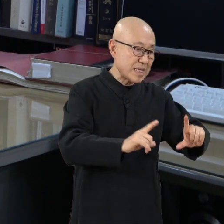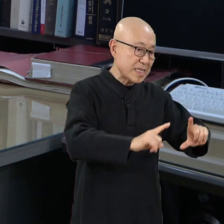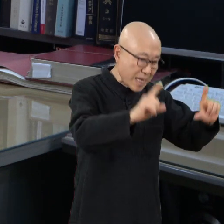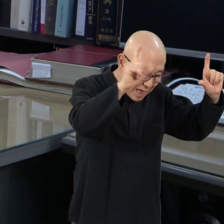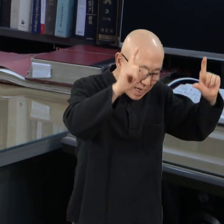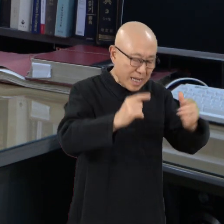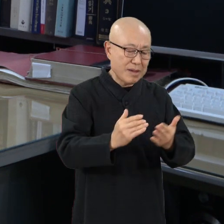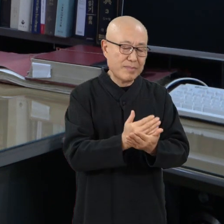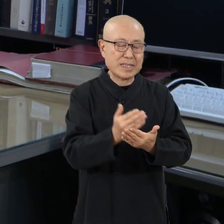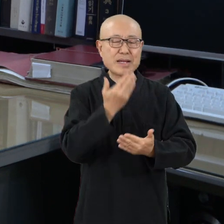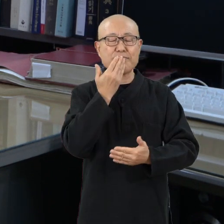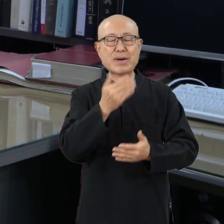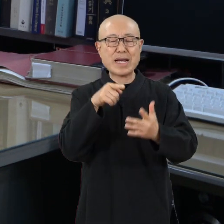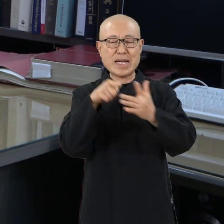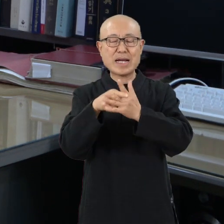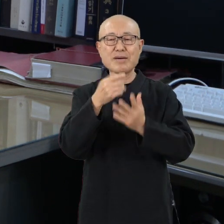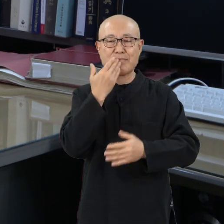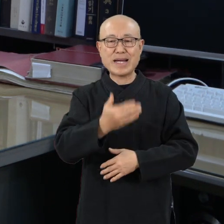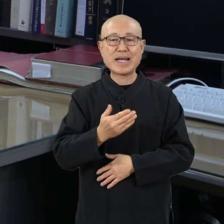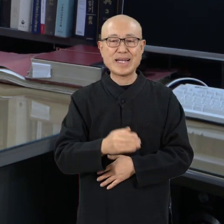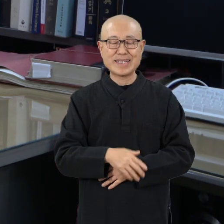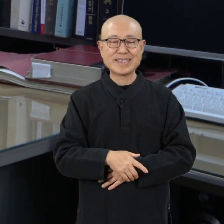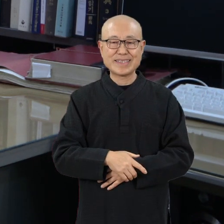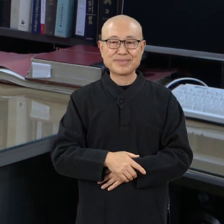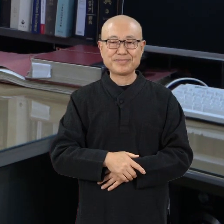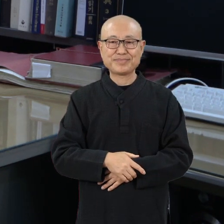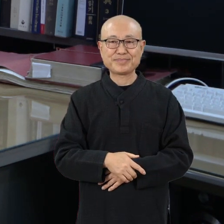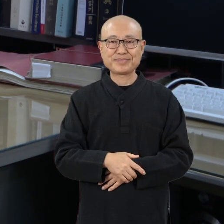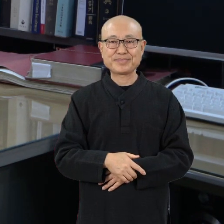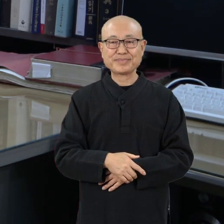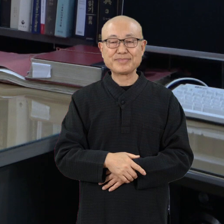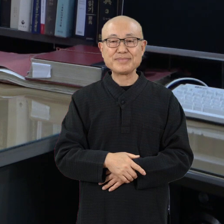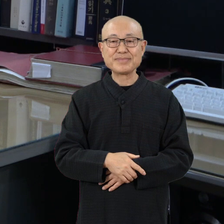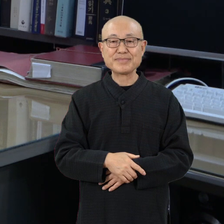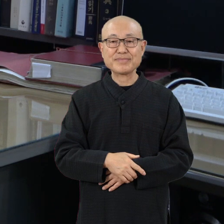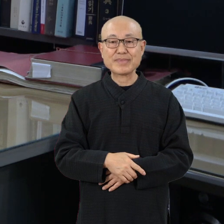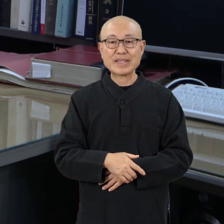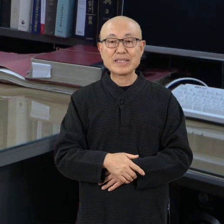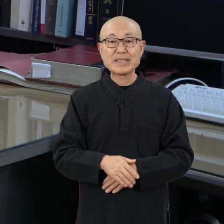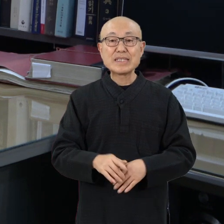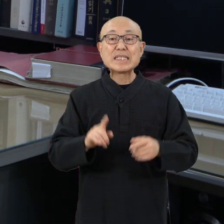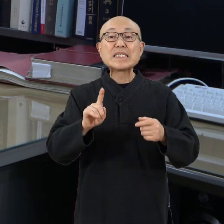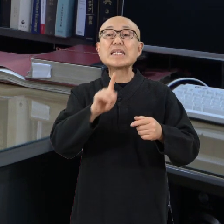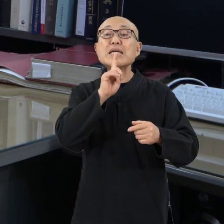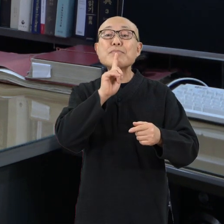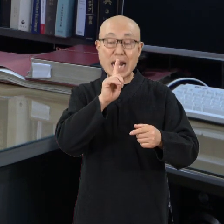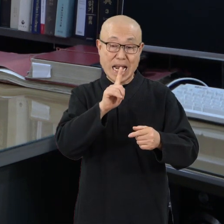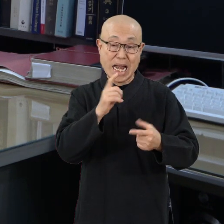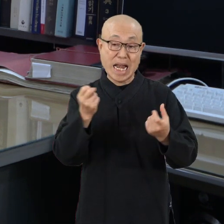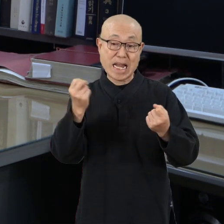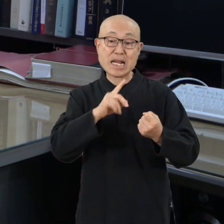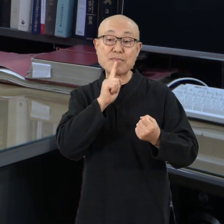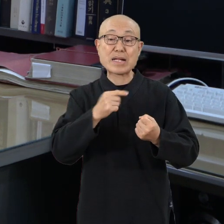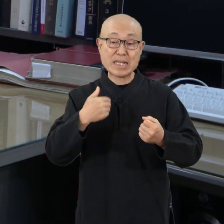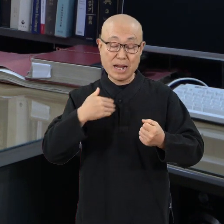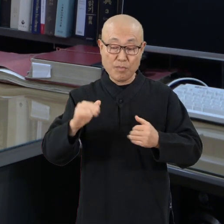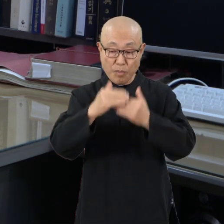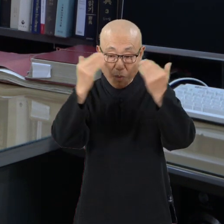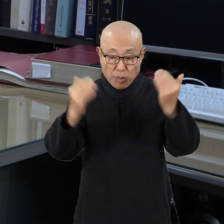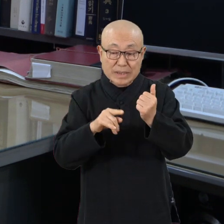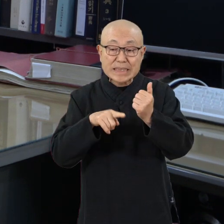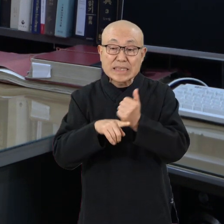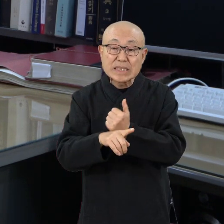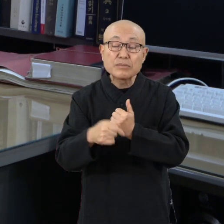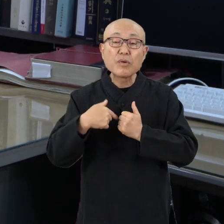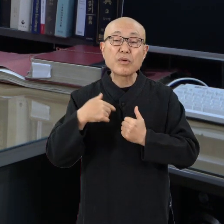자신을 꿰뚫어 볼 수 있다, 이런 말씀이 되겠습니다. 그래서 이것은 다시 이 모든 것은 그